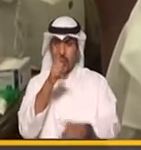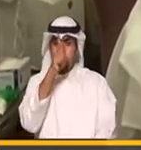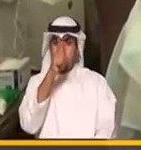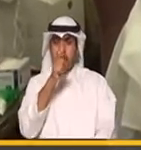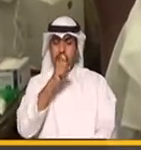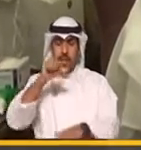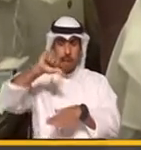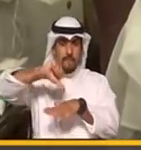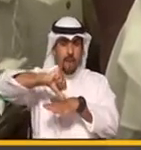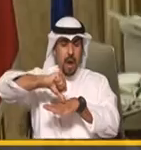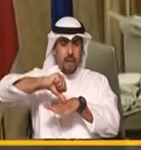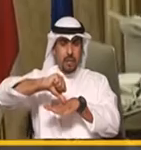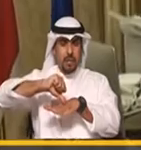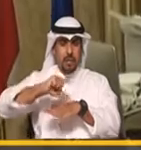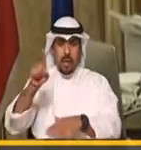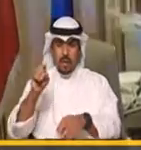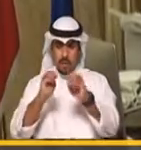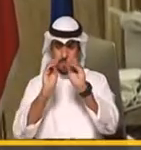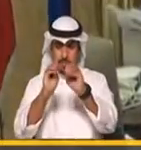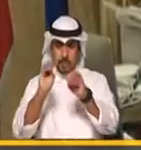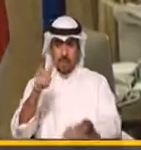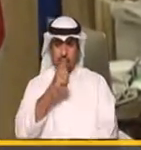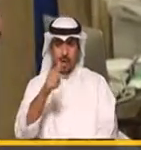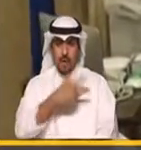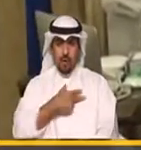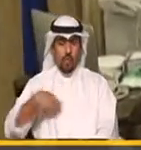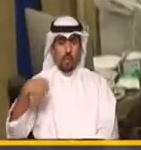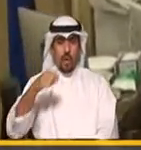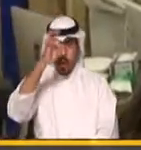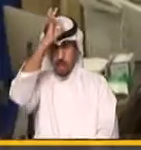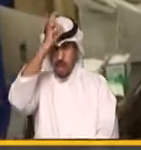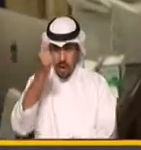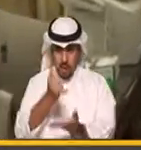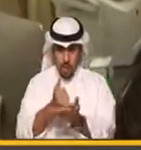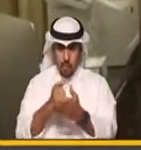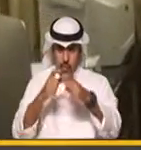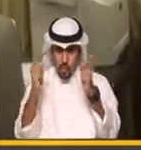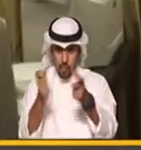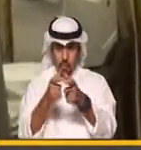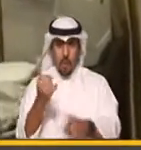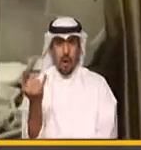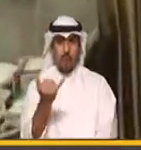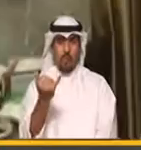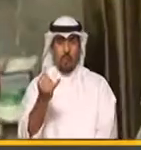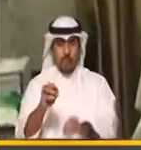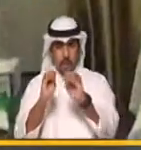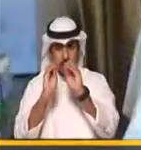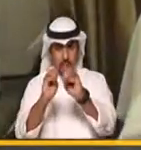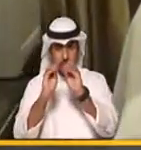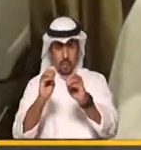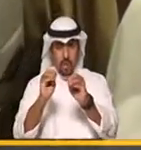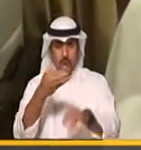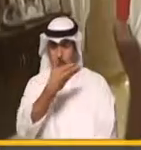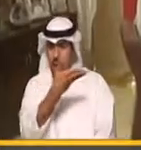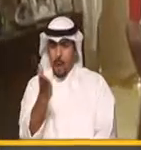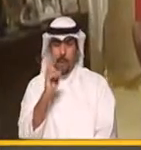قدم من وزاره الداخليه بدوله الكويت والتوصيات التي تم اعتمادها والاتفاق عليها